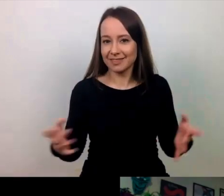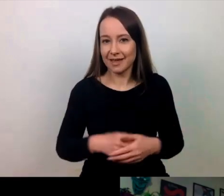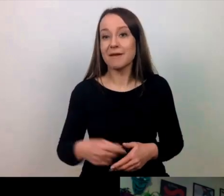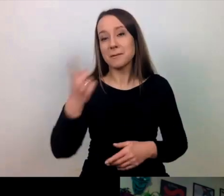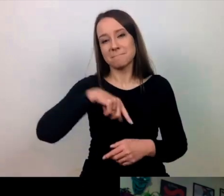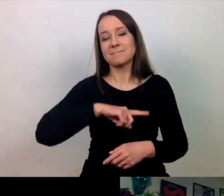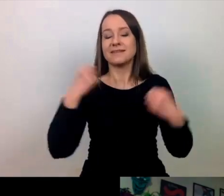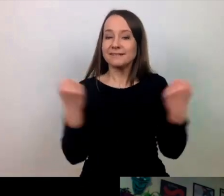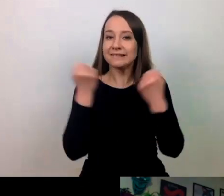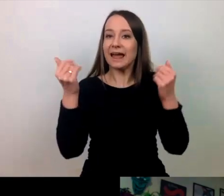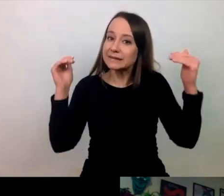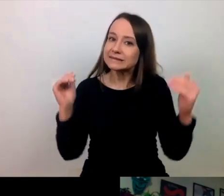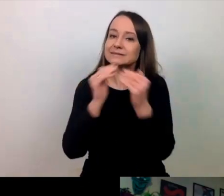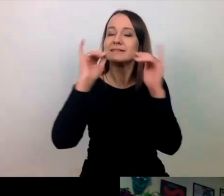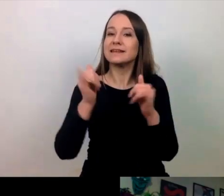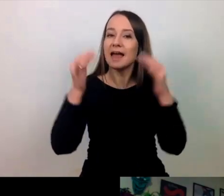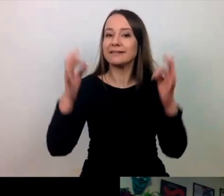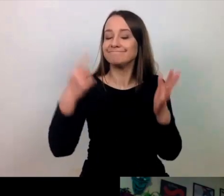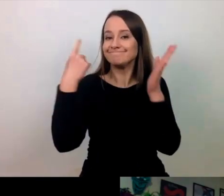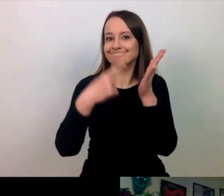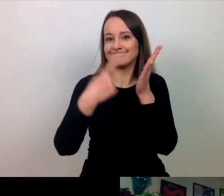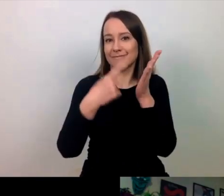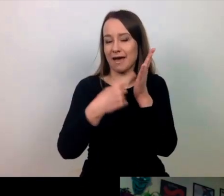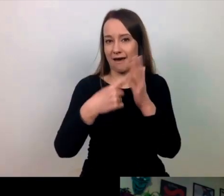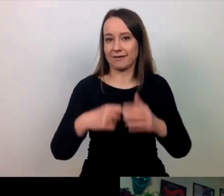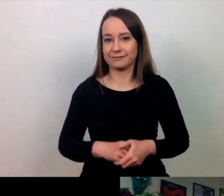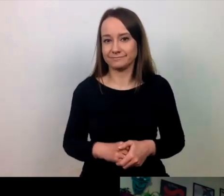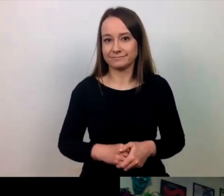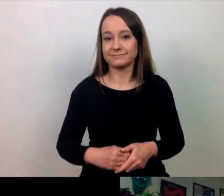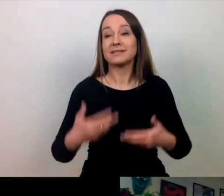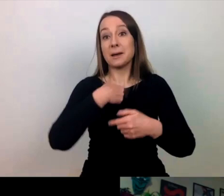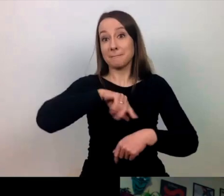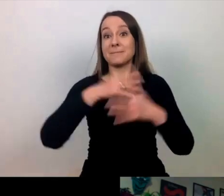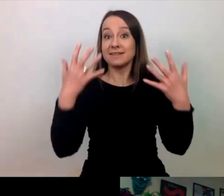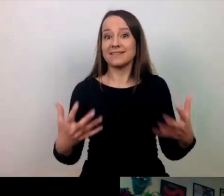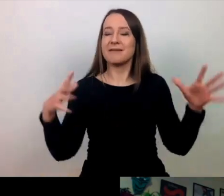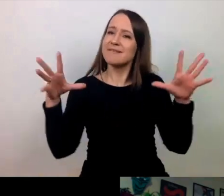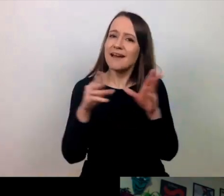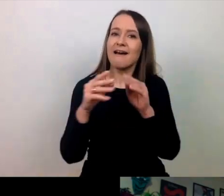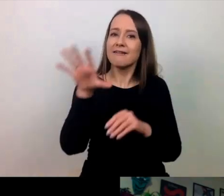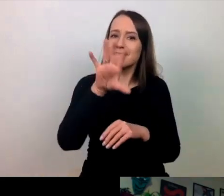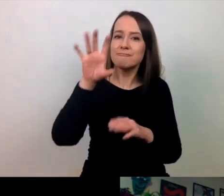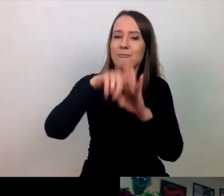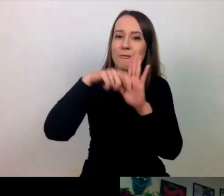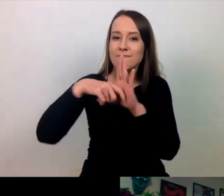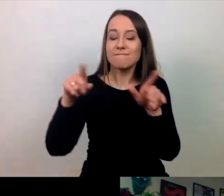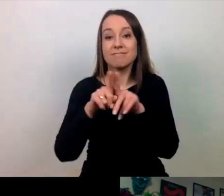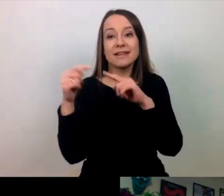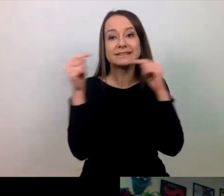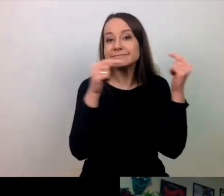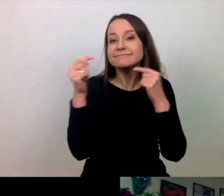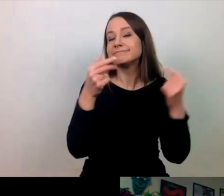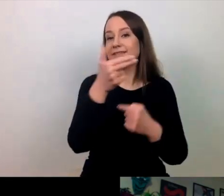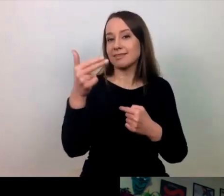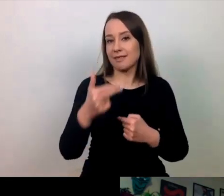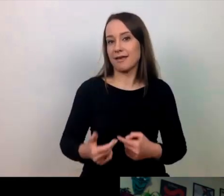do tych wymogów, które zostały postawione przed nami i no i chcemy być z Państwem. Chcemy razem oglądać filmy, chcemy razem rozmawiać o tych filmach.